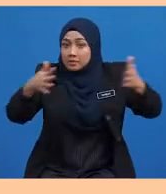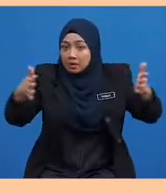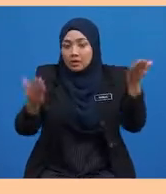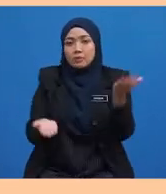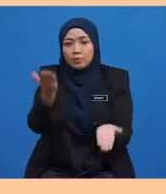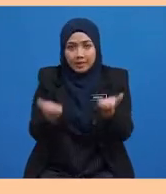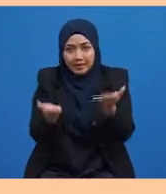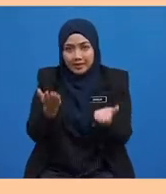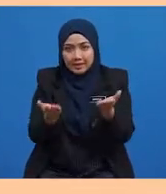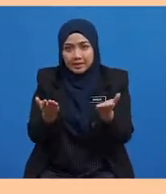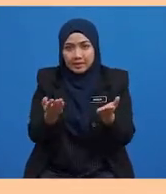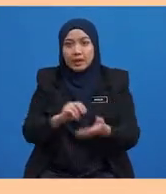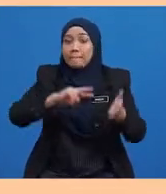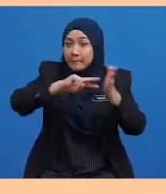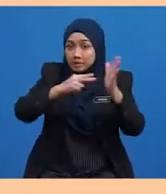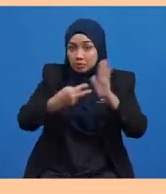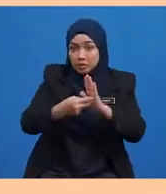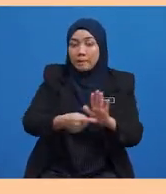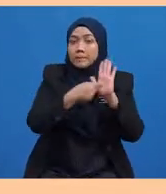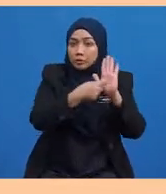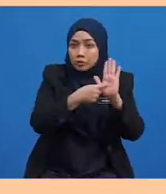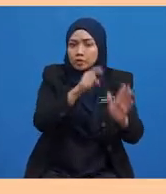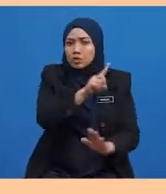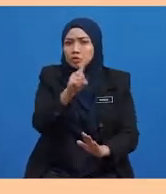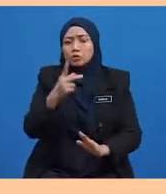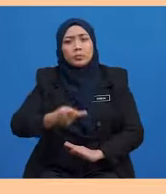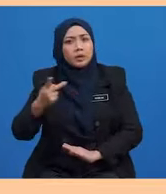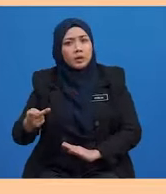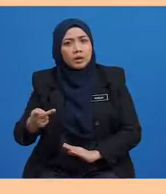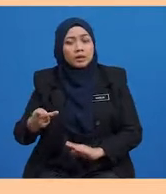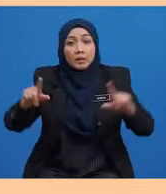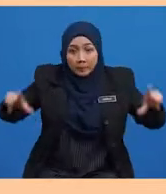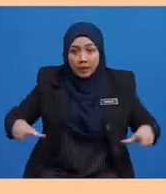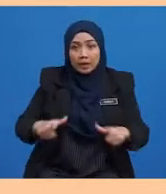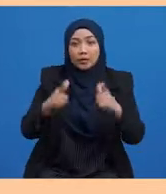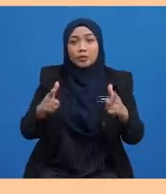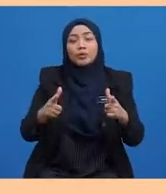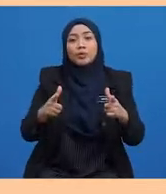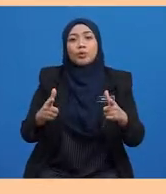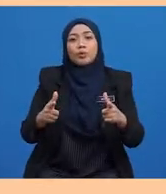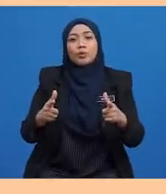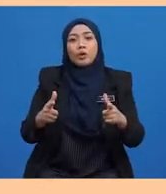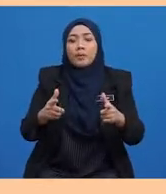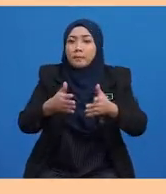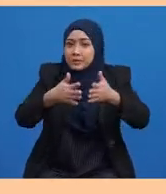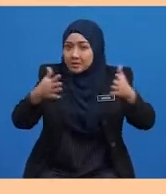kemungkinan sesuatu perkara itu berlaku adalah lebih